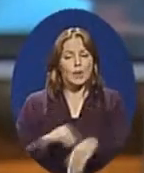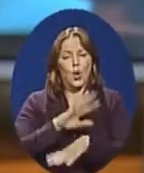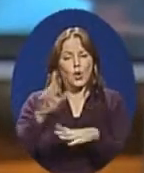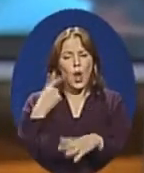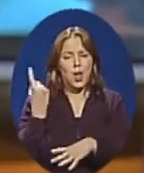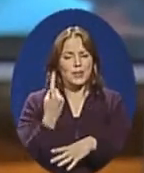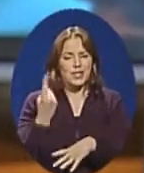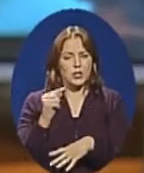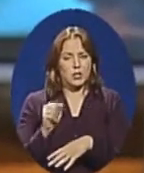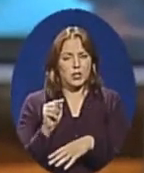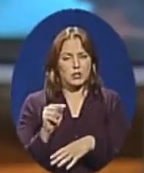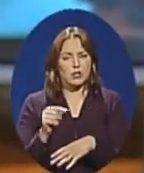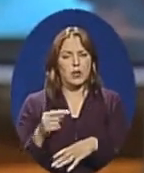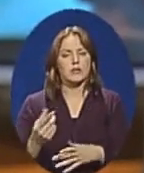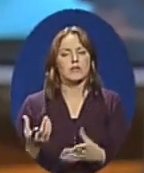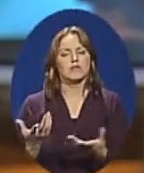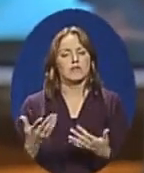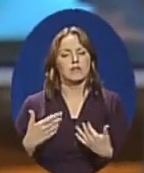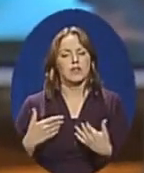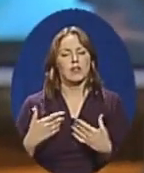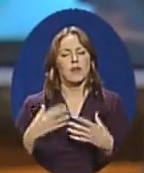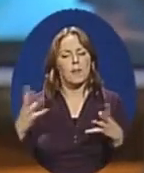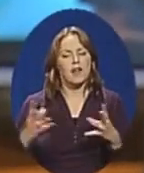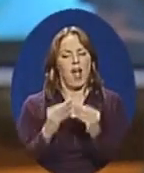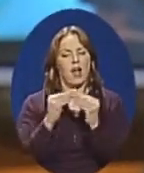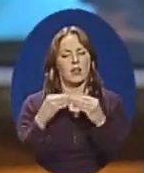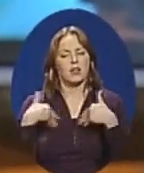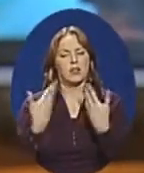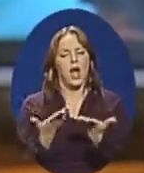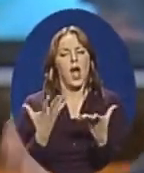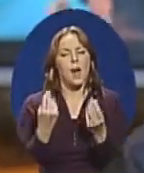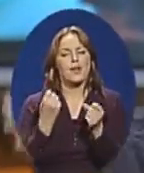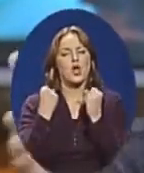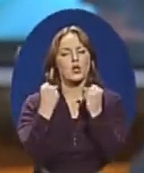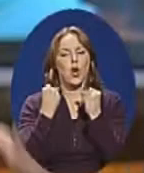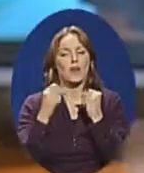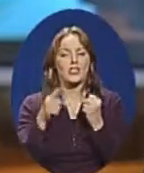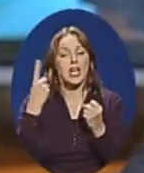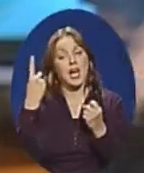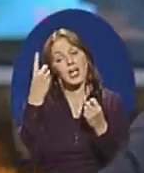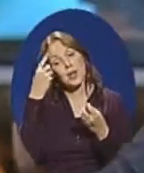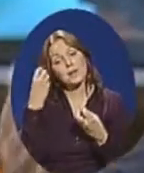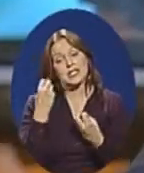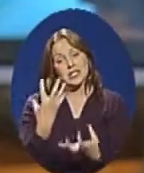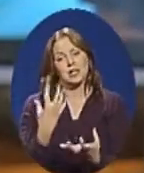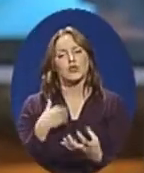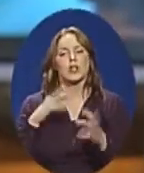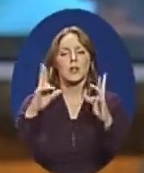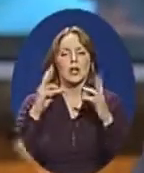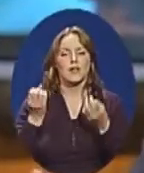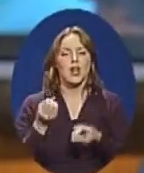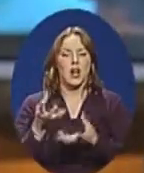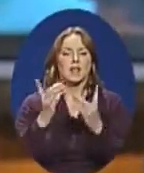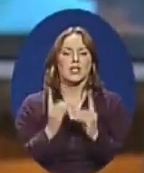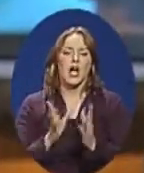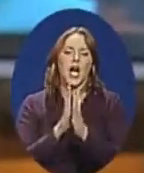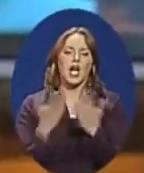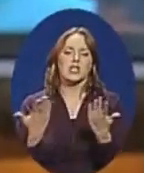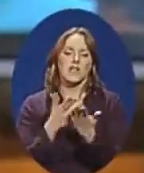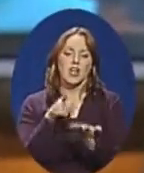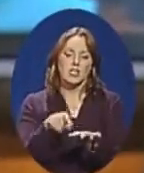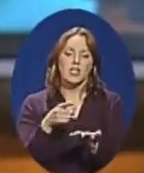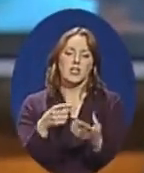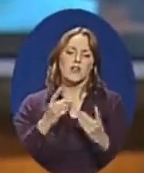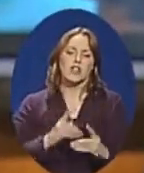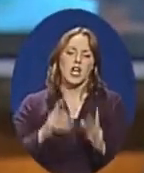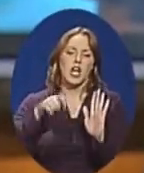כל הבדידות הזאת נותן הרבה כוח. וזה בעצם אחד המסרים שאני לפחות מקווה להעביר דרך הספר הזה